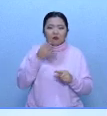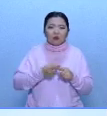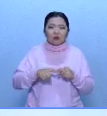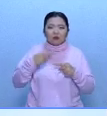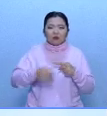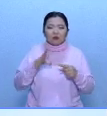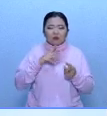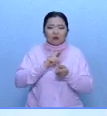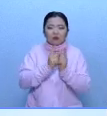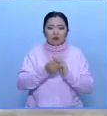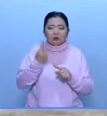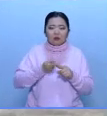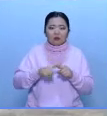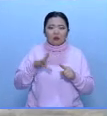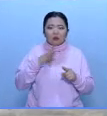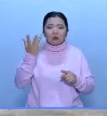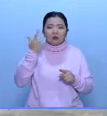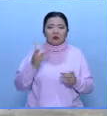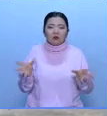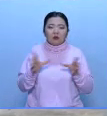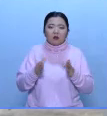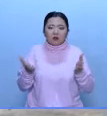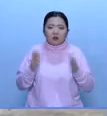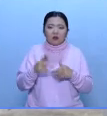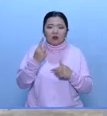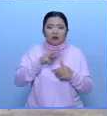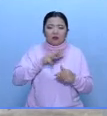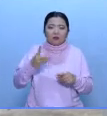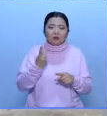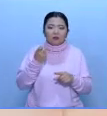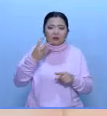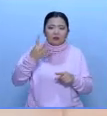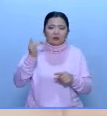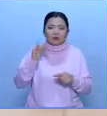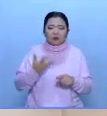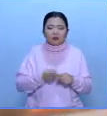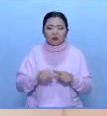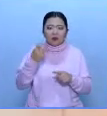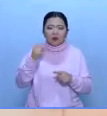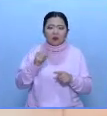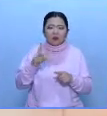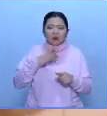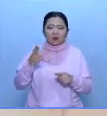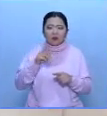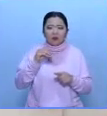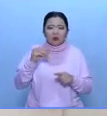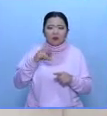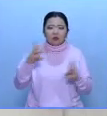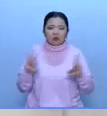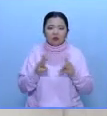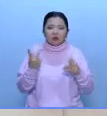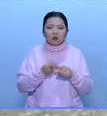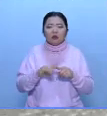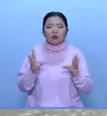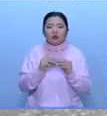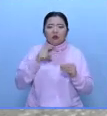қаражаттың 375 миллион теңгесі игерілген. 2017 жылдан бастап кәсіпорын пештерінде газ тарату құрылғыларын алмастыру бойынша жұмыста